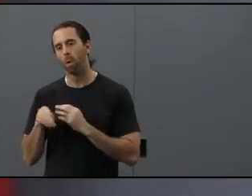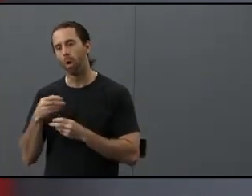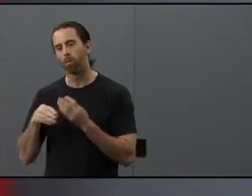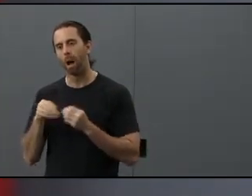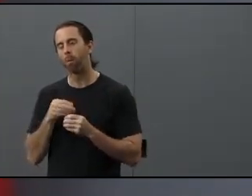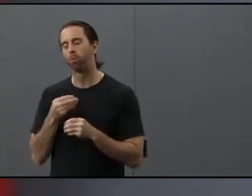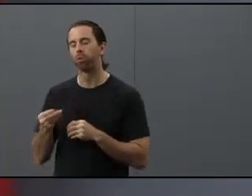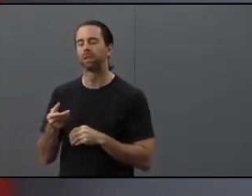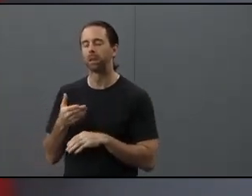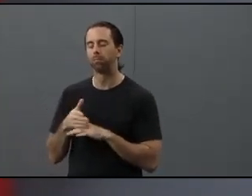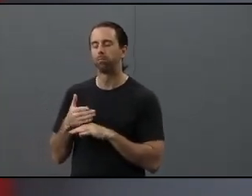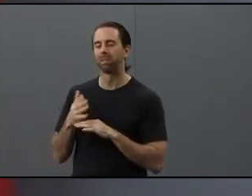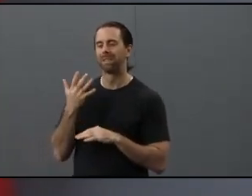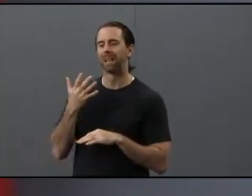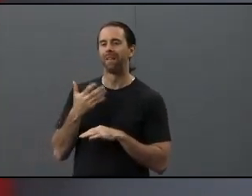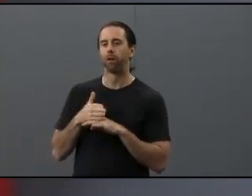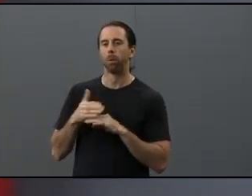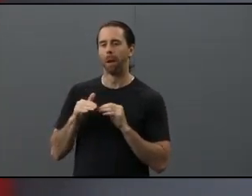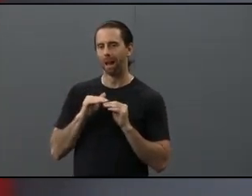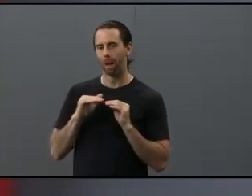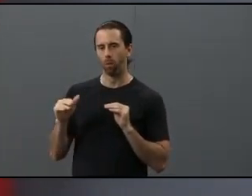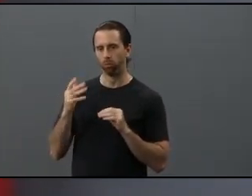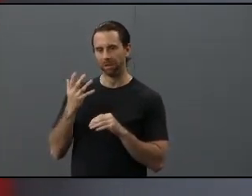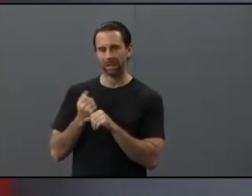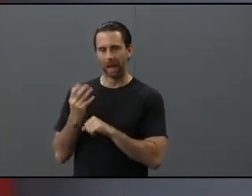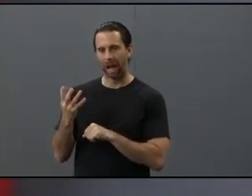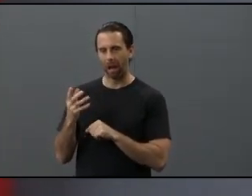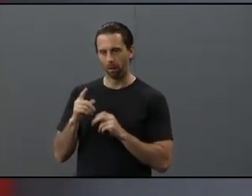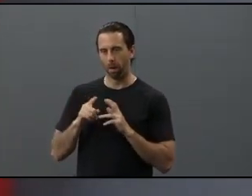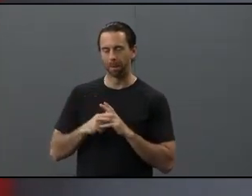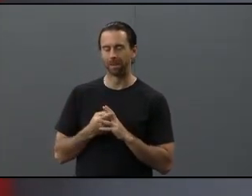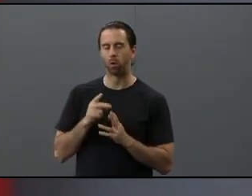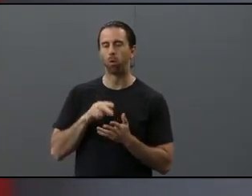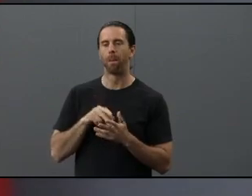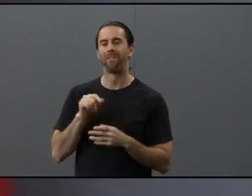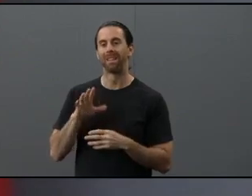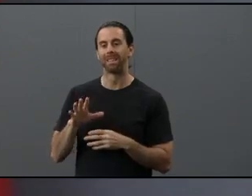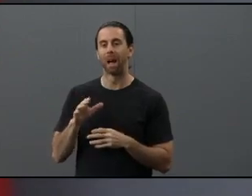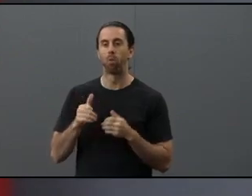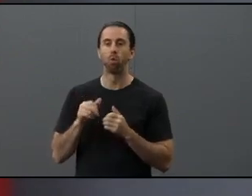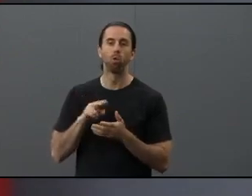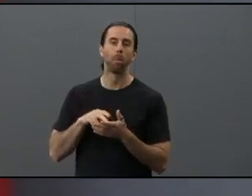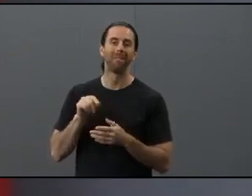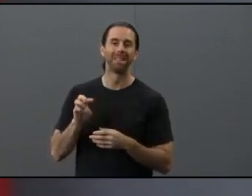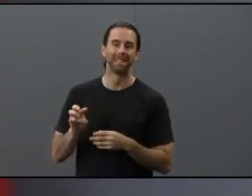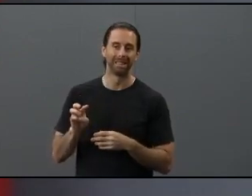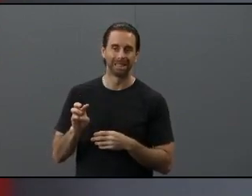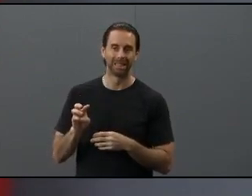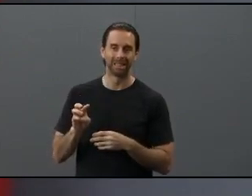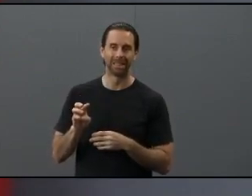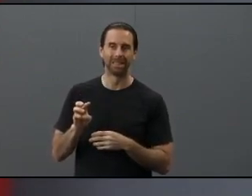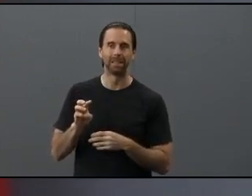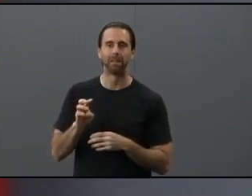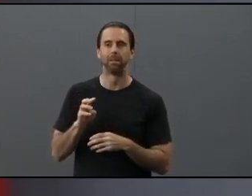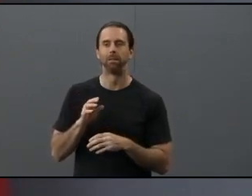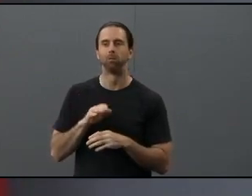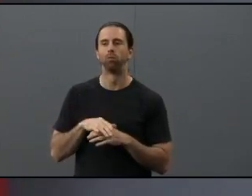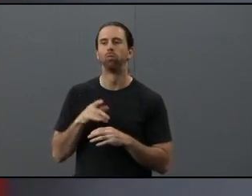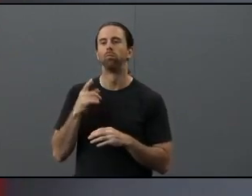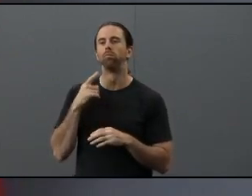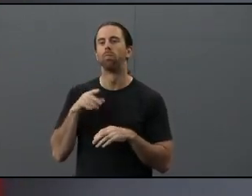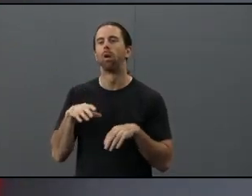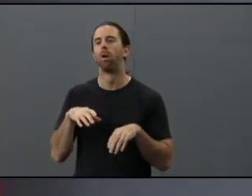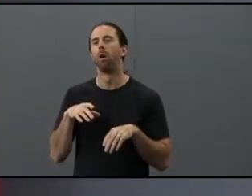annuellement sur CIN versements égaux sur 5 ans à partir de 2025 ou 2026 dans les cas d'acquisition de